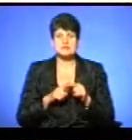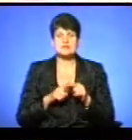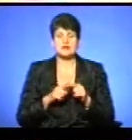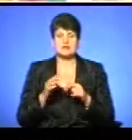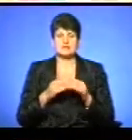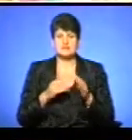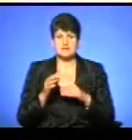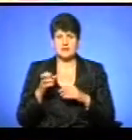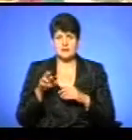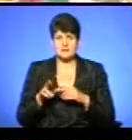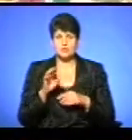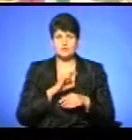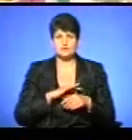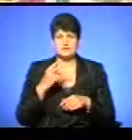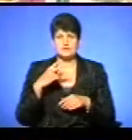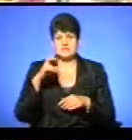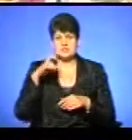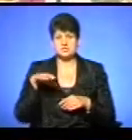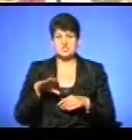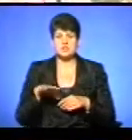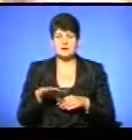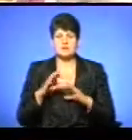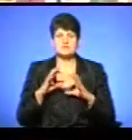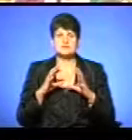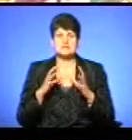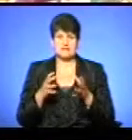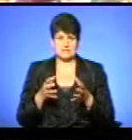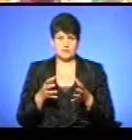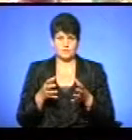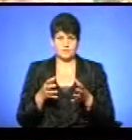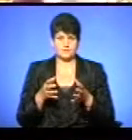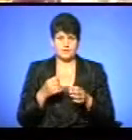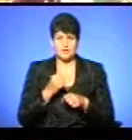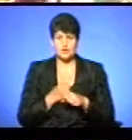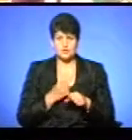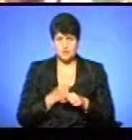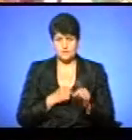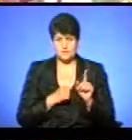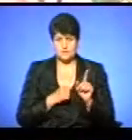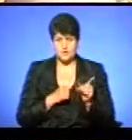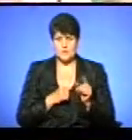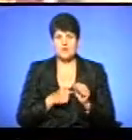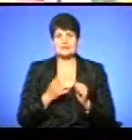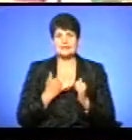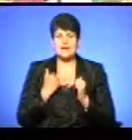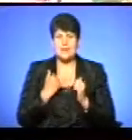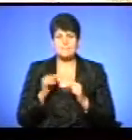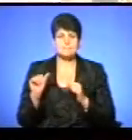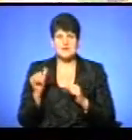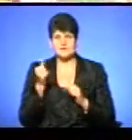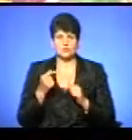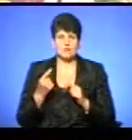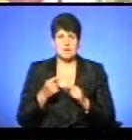якою користується 20 держав світу. Розроблена вона саме для первинної